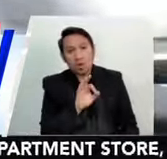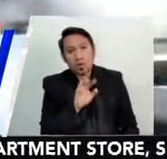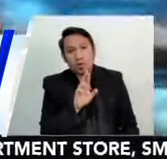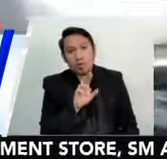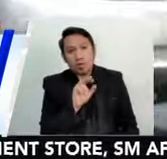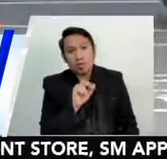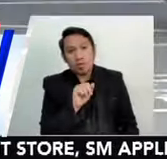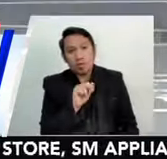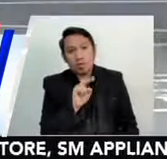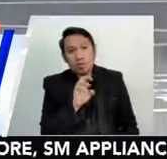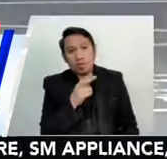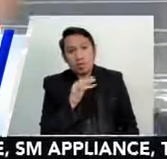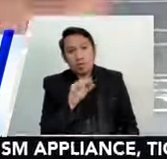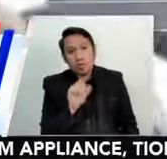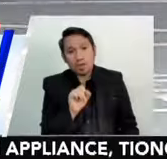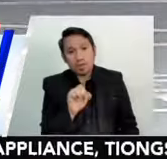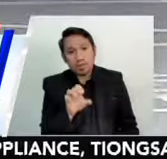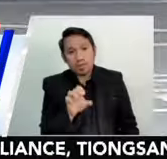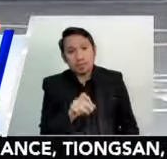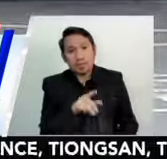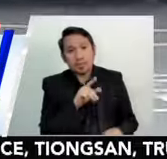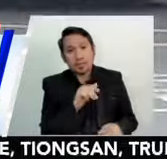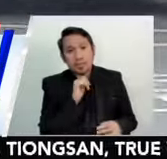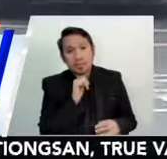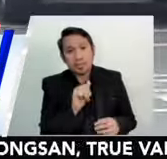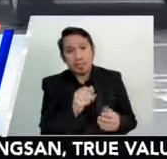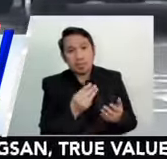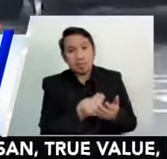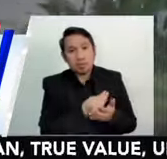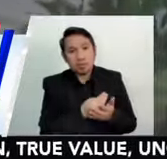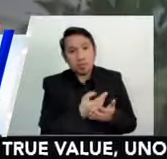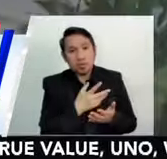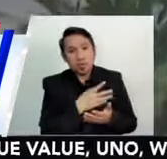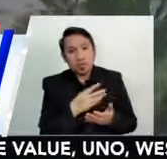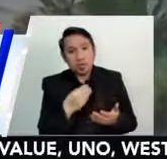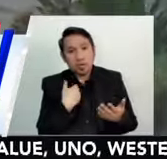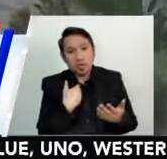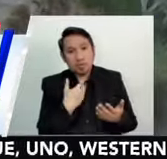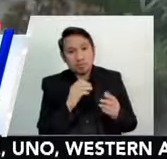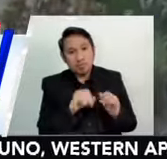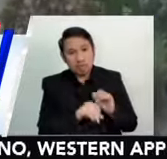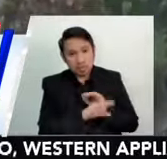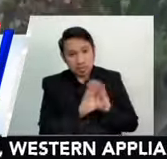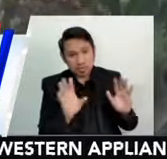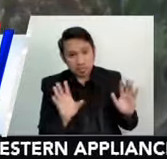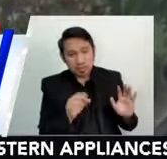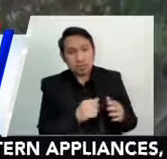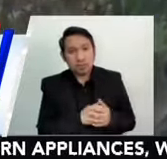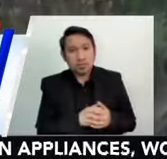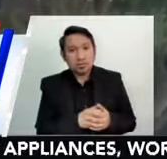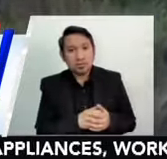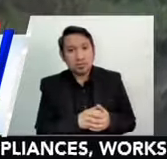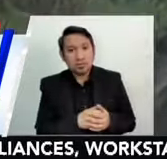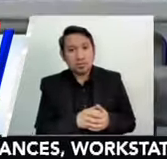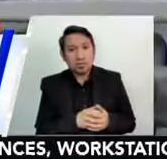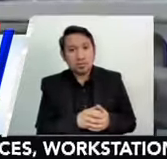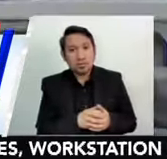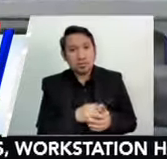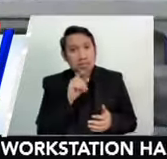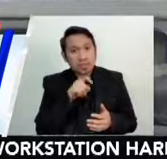yung modernization. At malinaw yung ating position ang pailalim ng modernization ay dapat pailalim